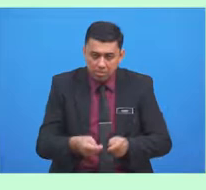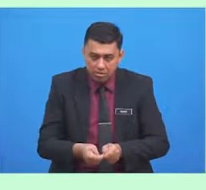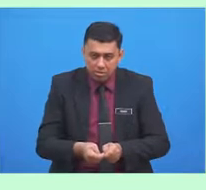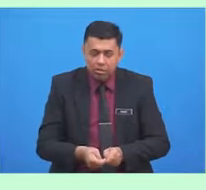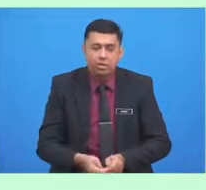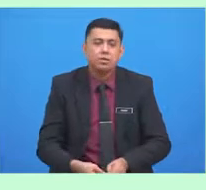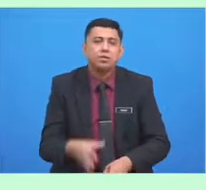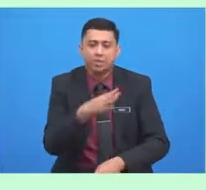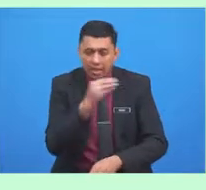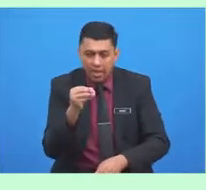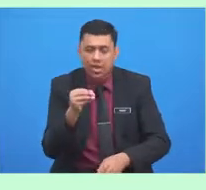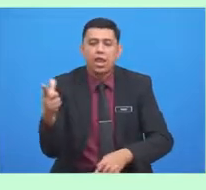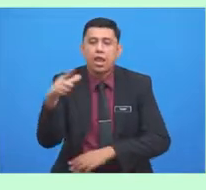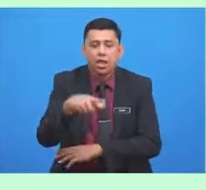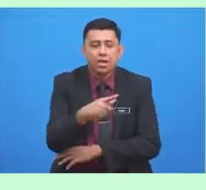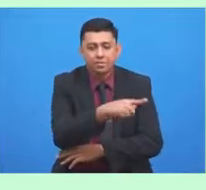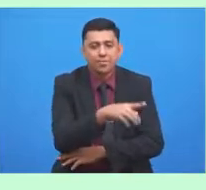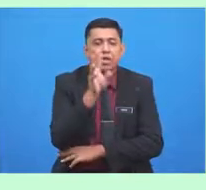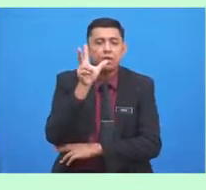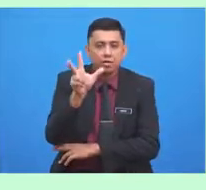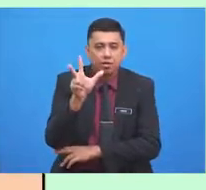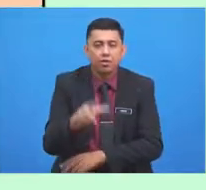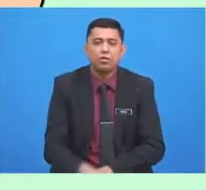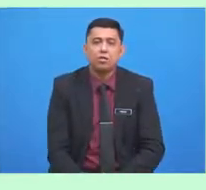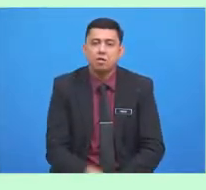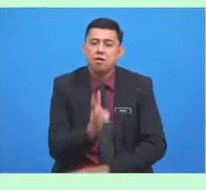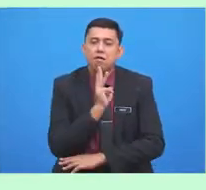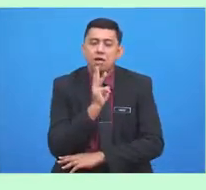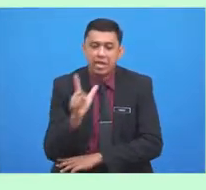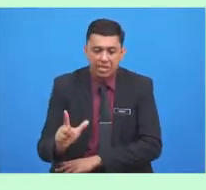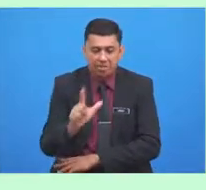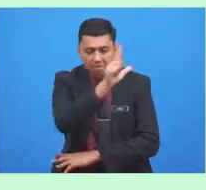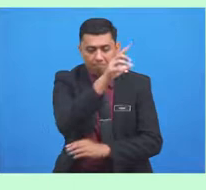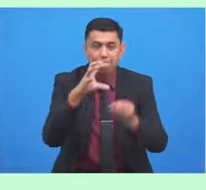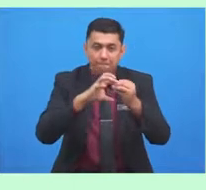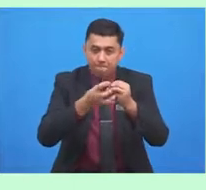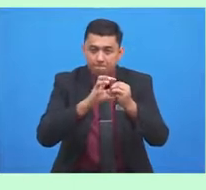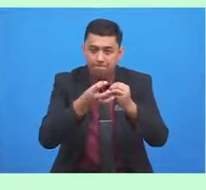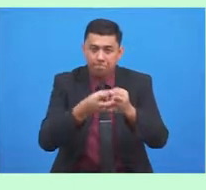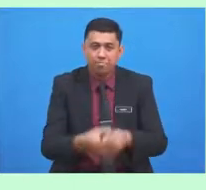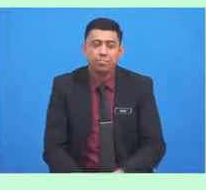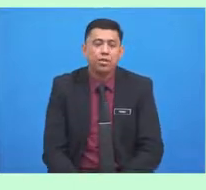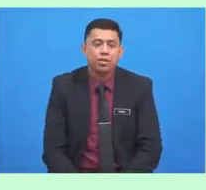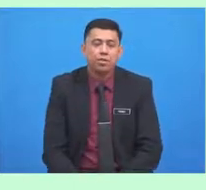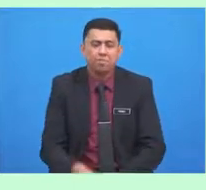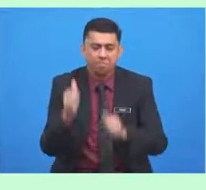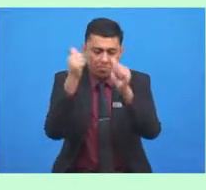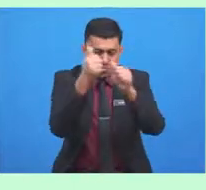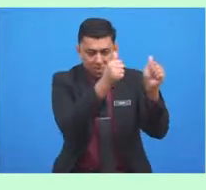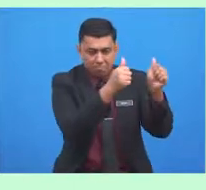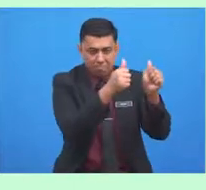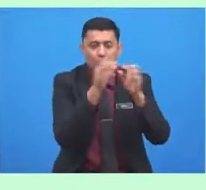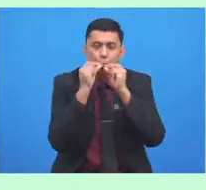seterusnya ke laut. Ketiga, alir lintang atmosfera iaitu angin mengucuk kepada angin yang